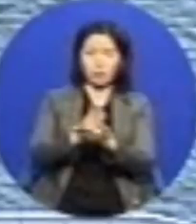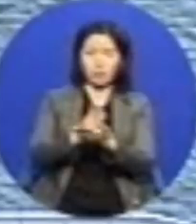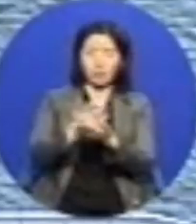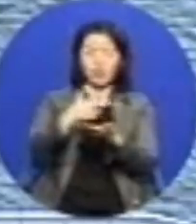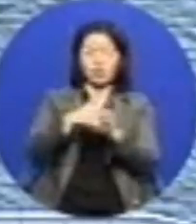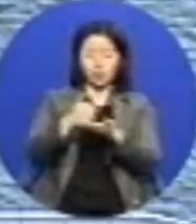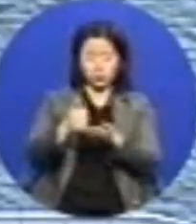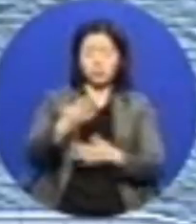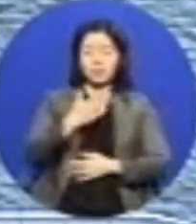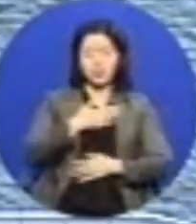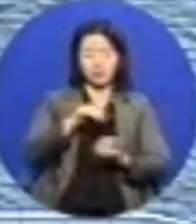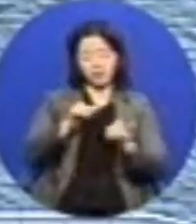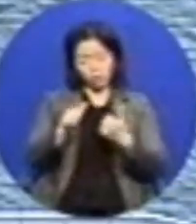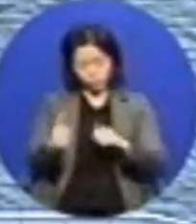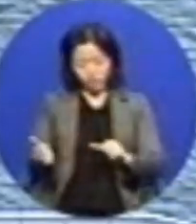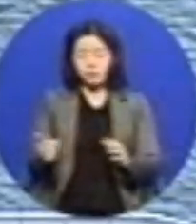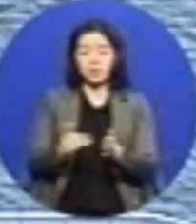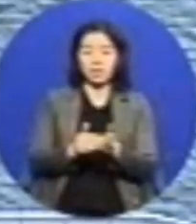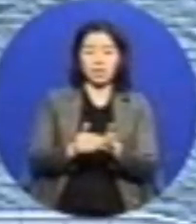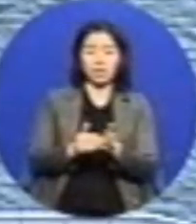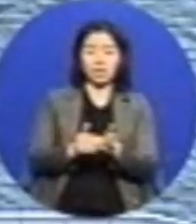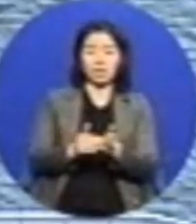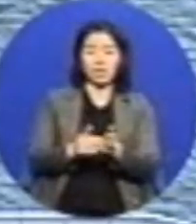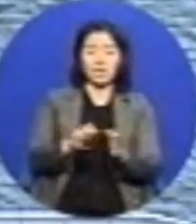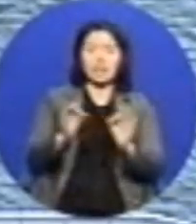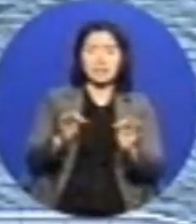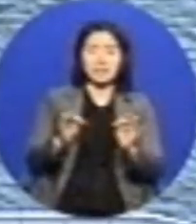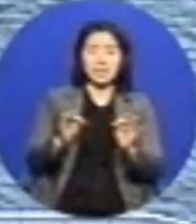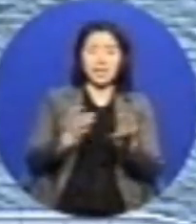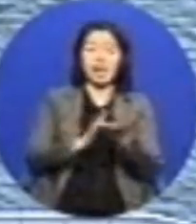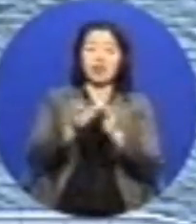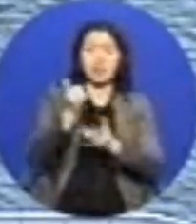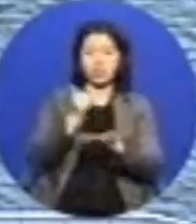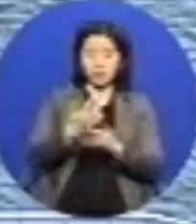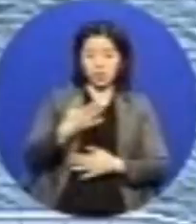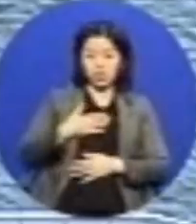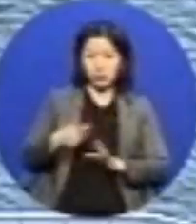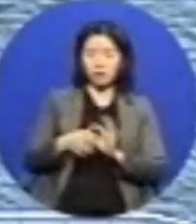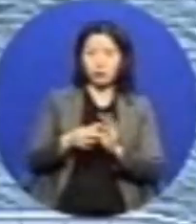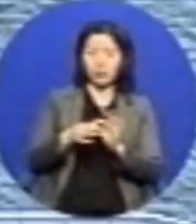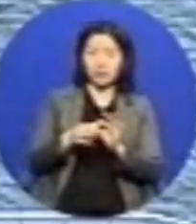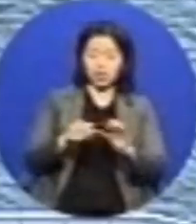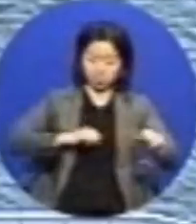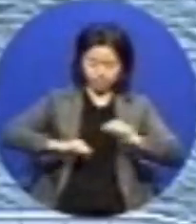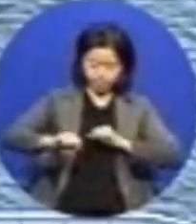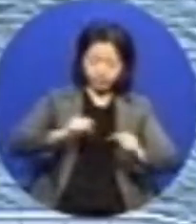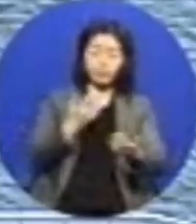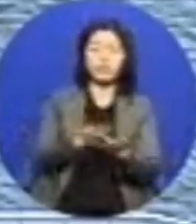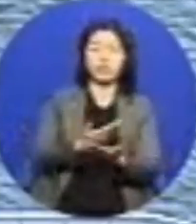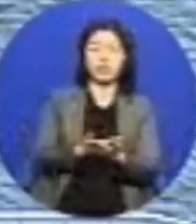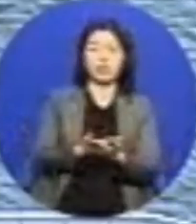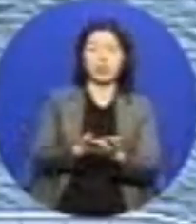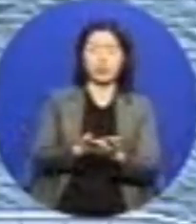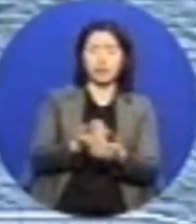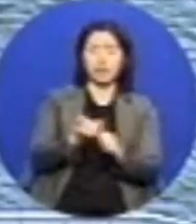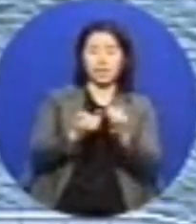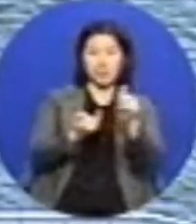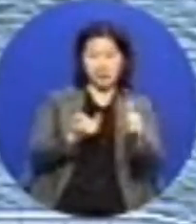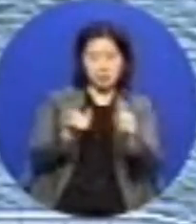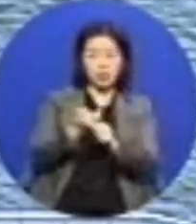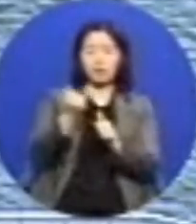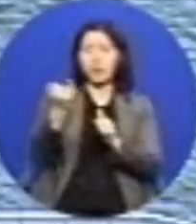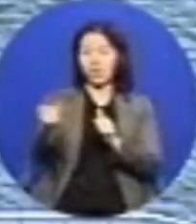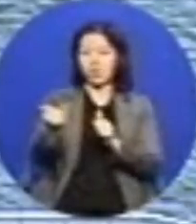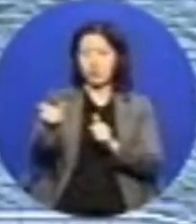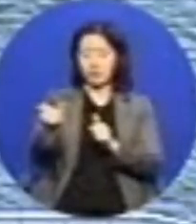주님 전에 죽었습니다 이젠 예수님이 저를 통해서 역사 하세요 남편과 아내를 저를